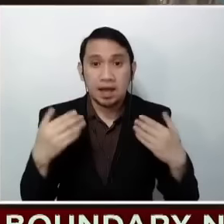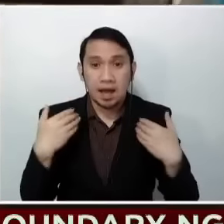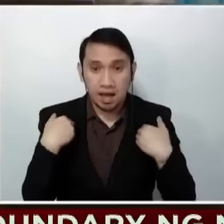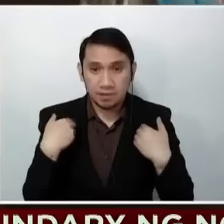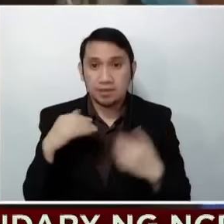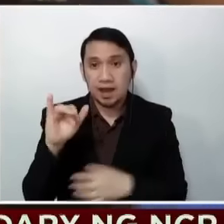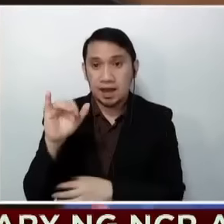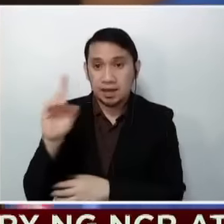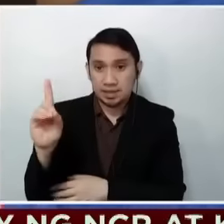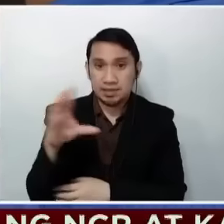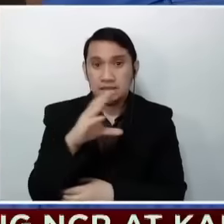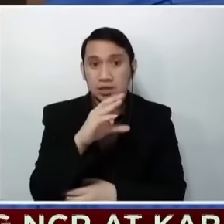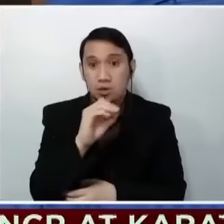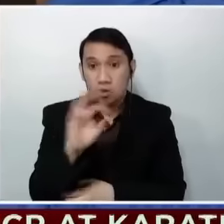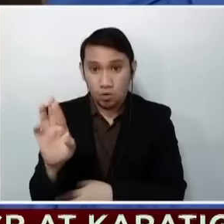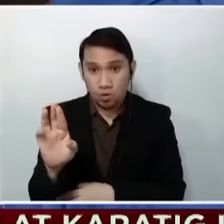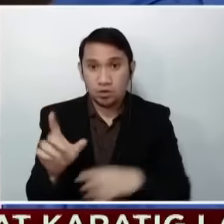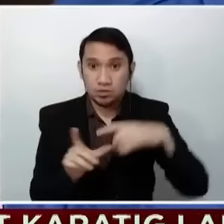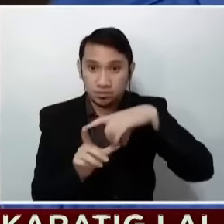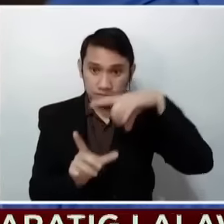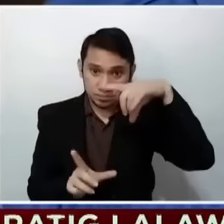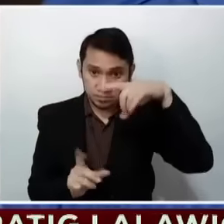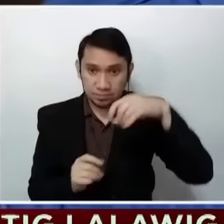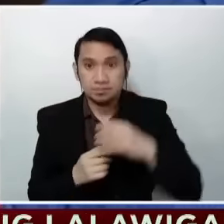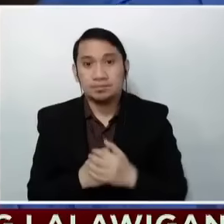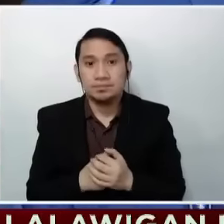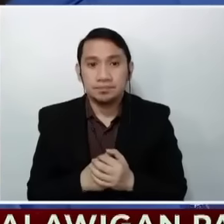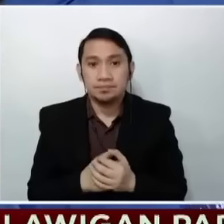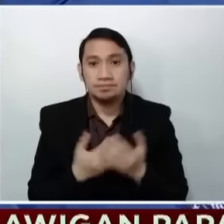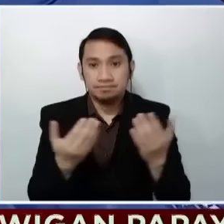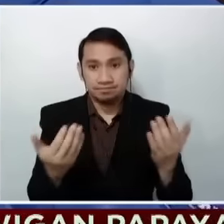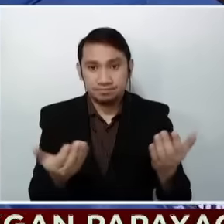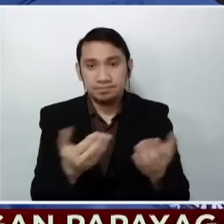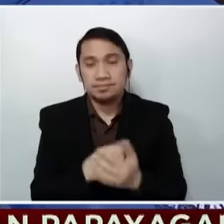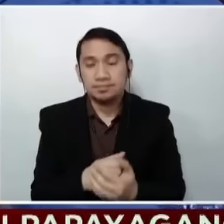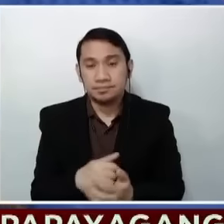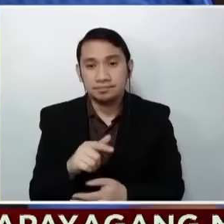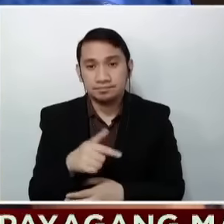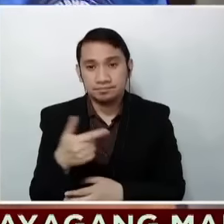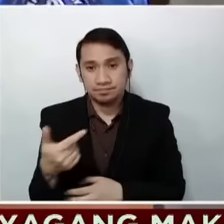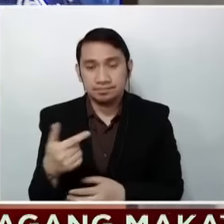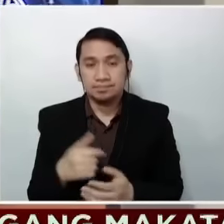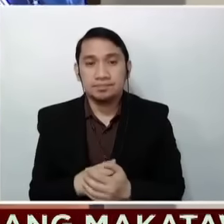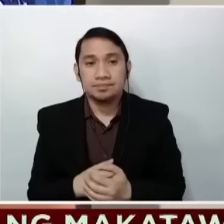ID o quarantine pass. Doris Bigornia, ABS-CBN News.